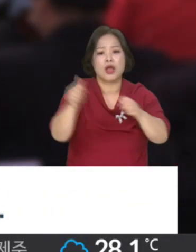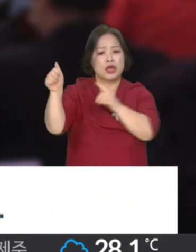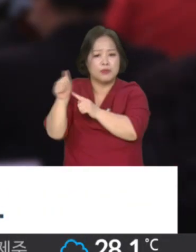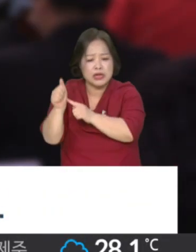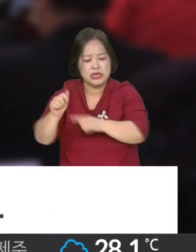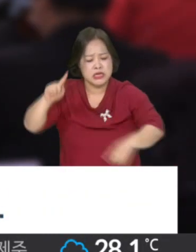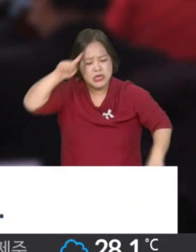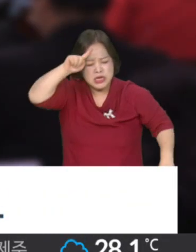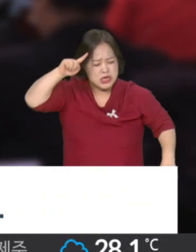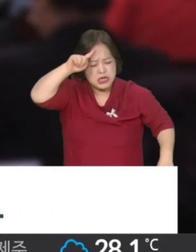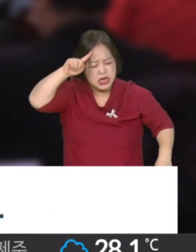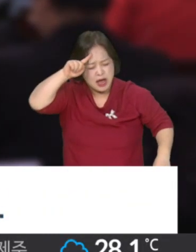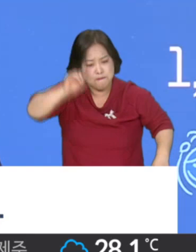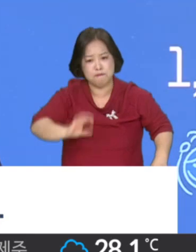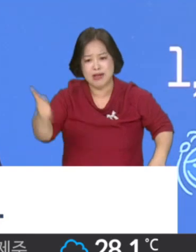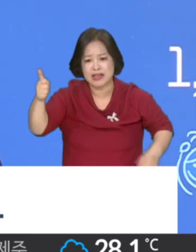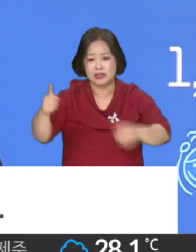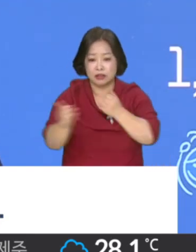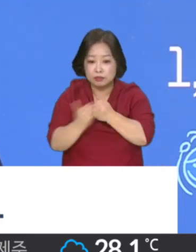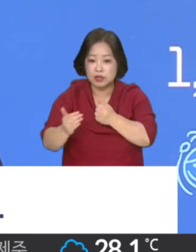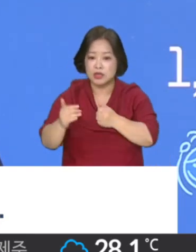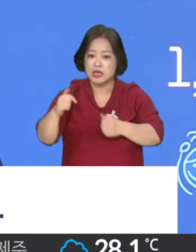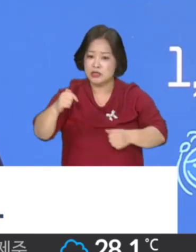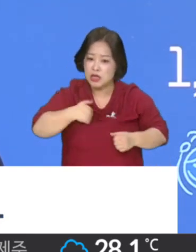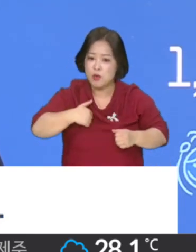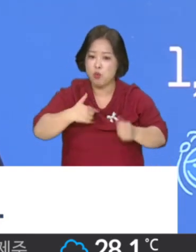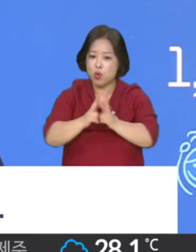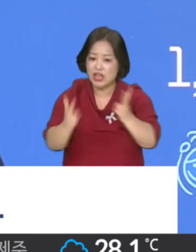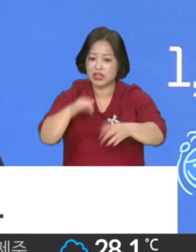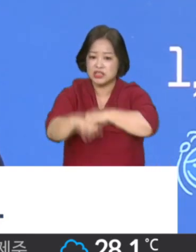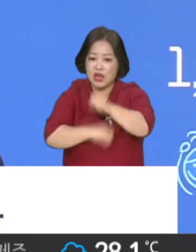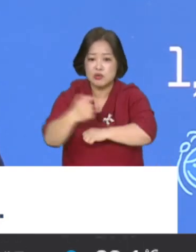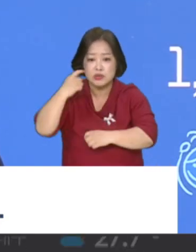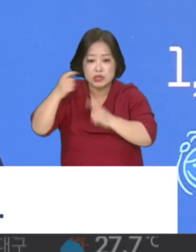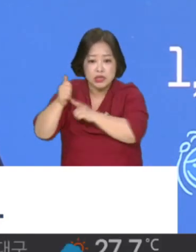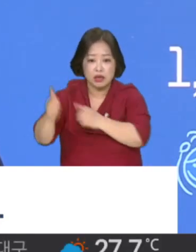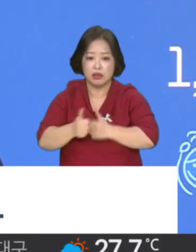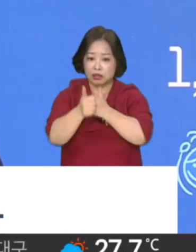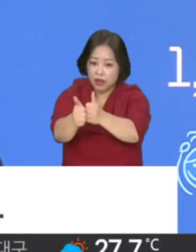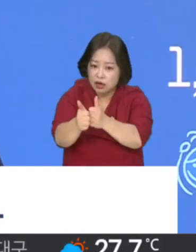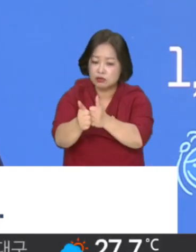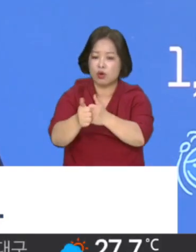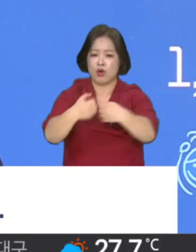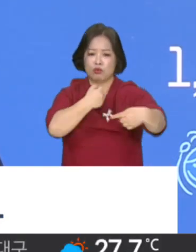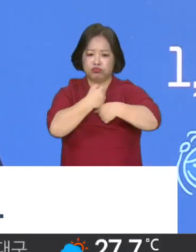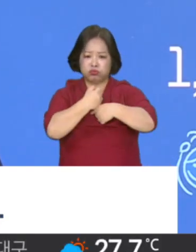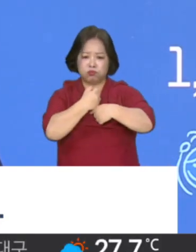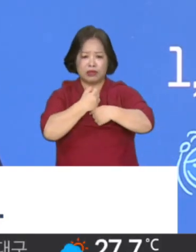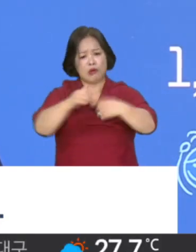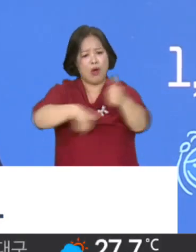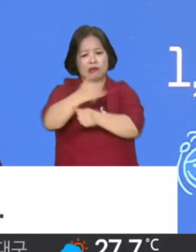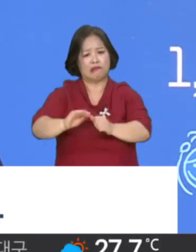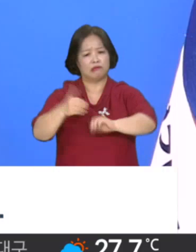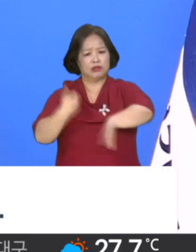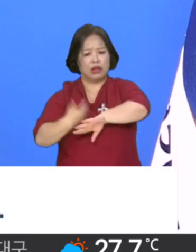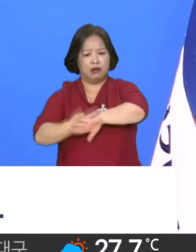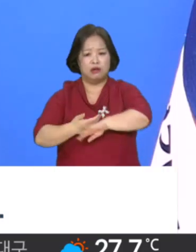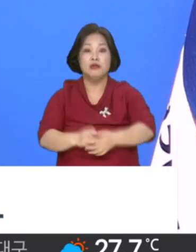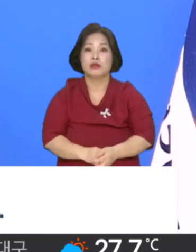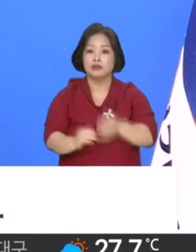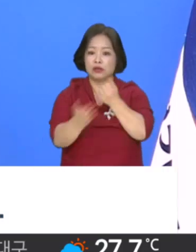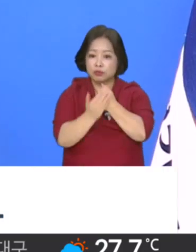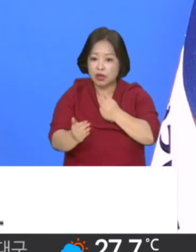본인의 자유의사에 따라 수사를 받거나 진술을 할 수 있는 그런 환경은 아니었던 걸로 보입니다